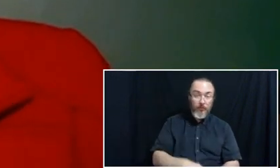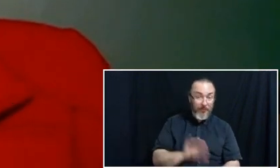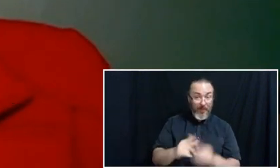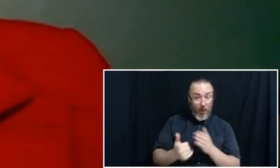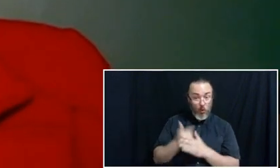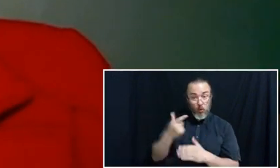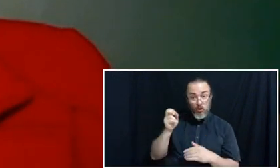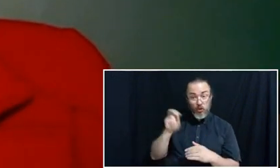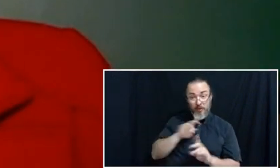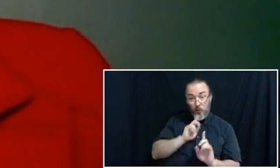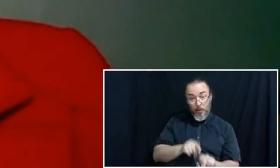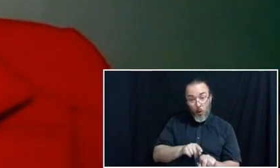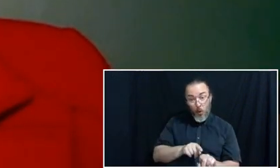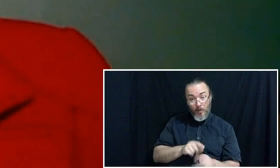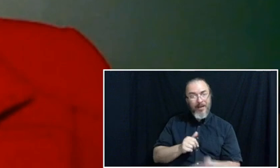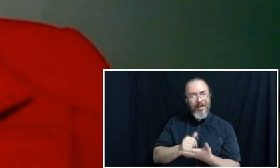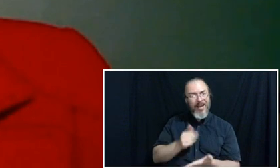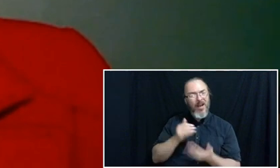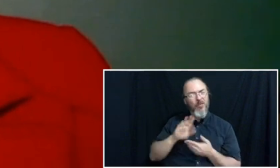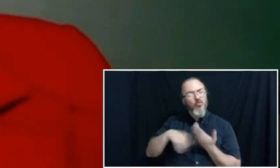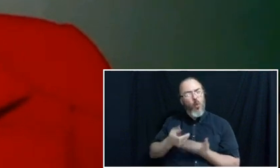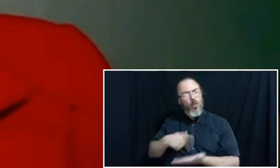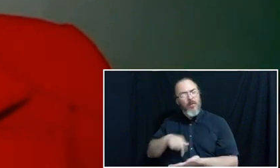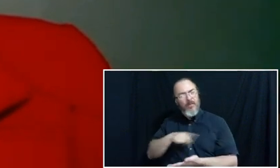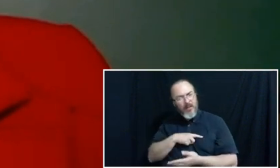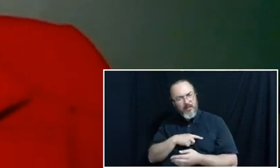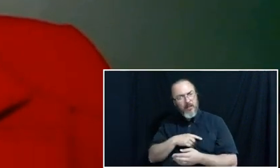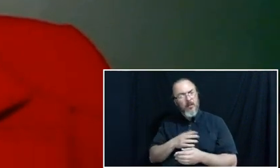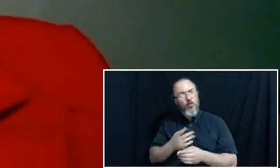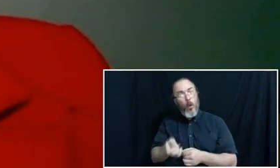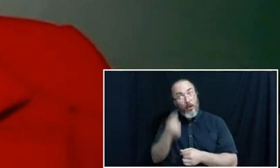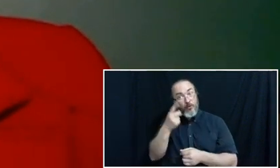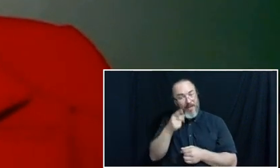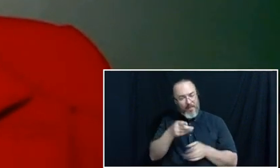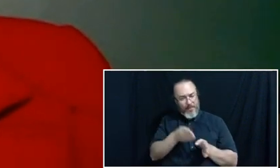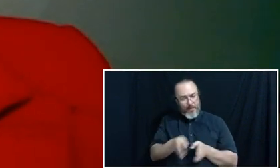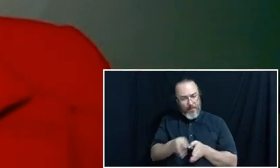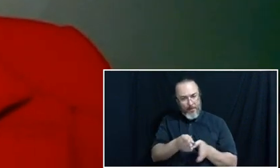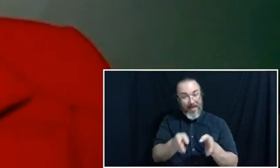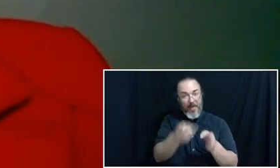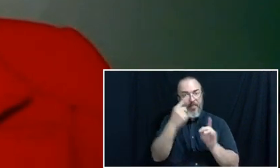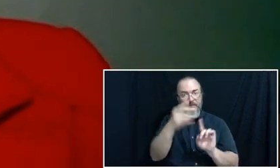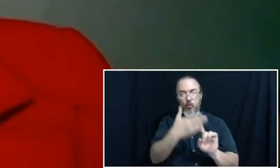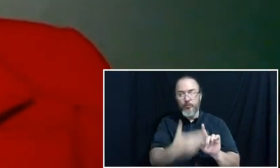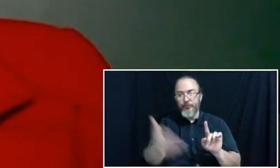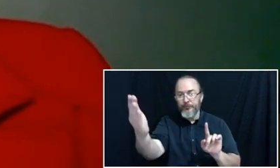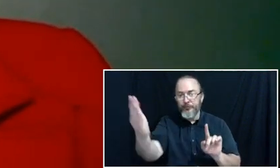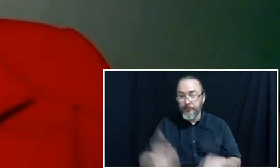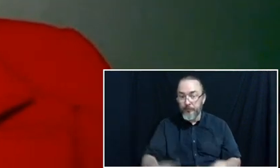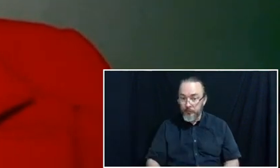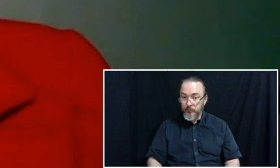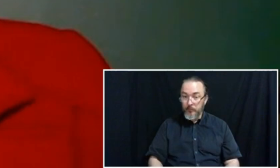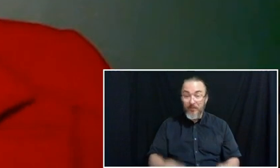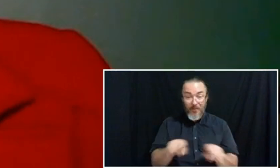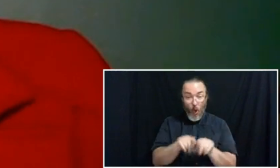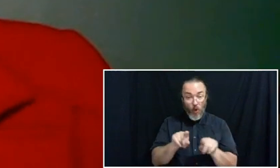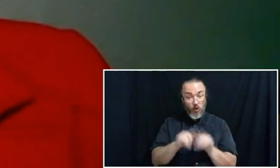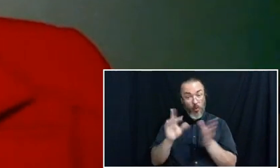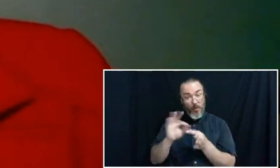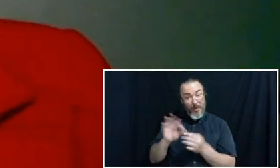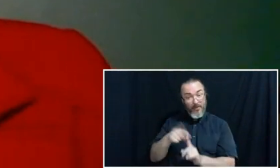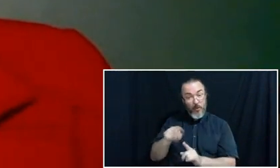Le nouveau rapport GEM 2020 présente des messages fondamentaux pour avoir une meilleure